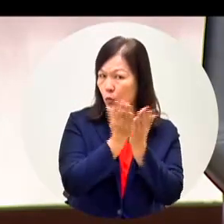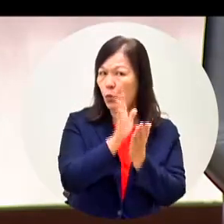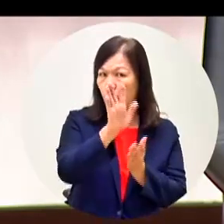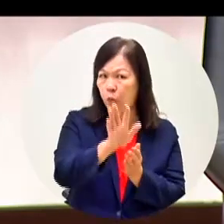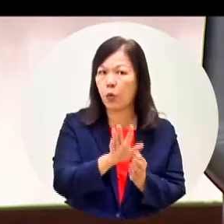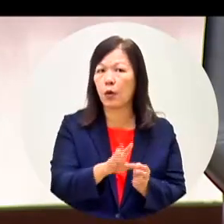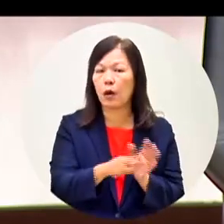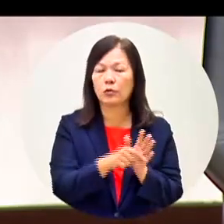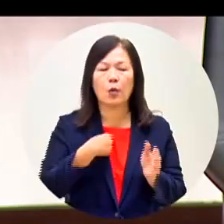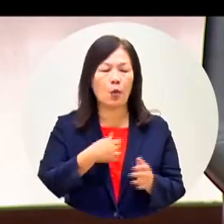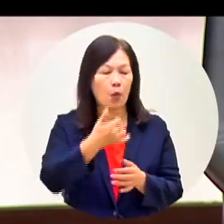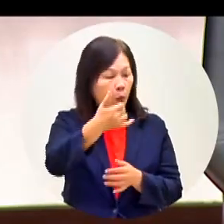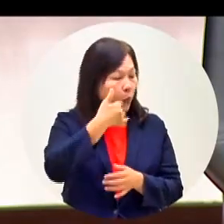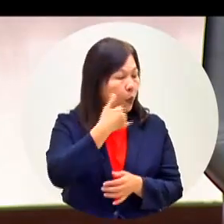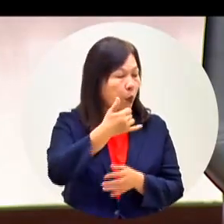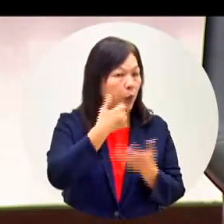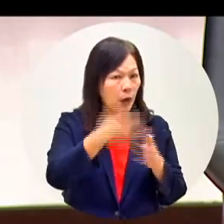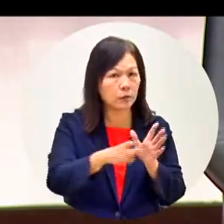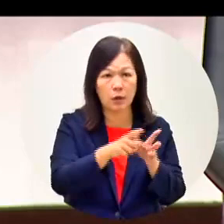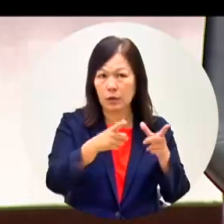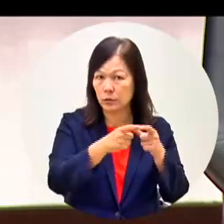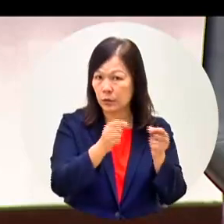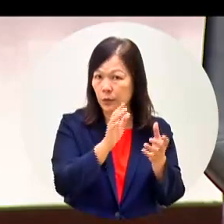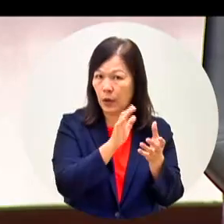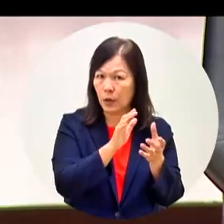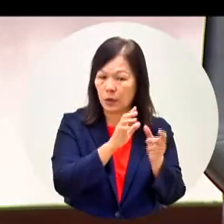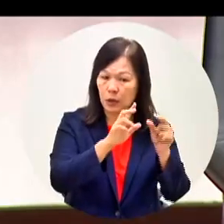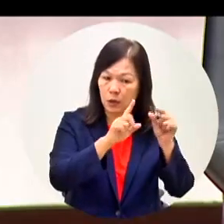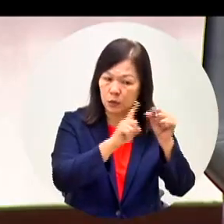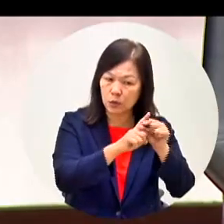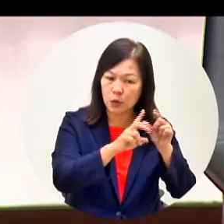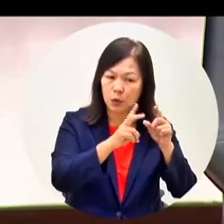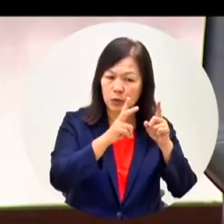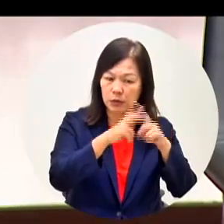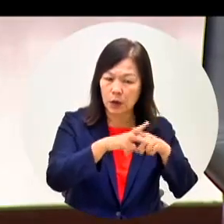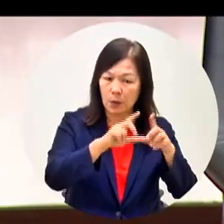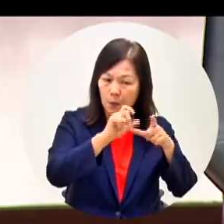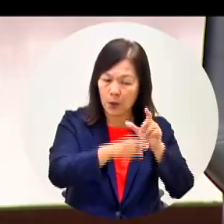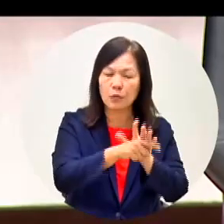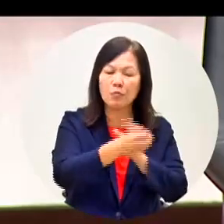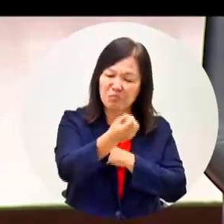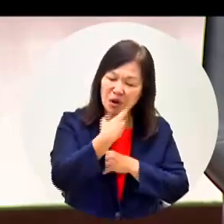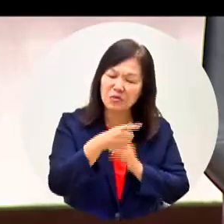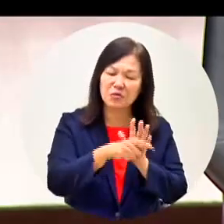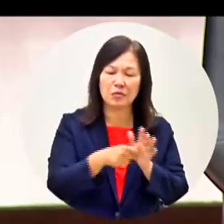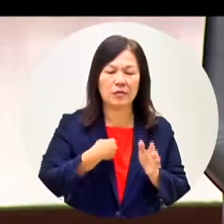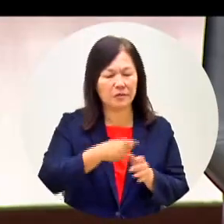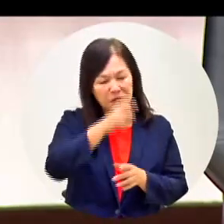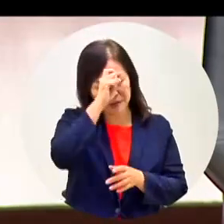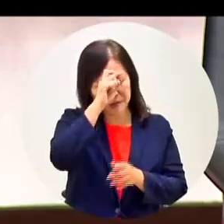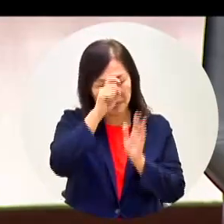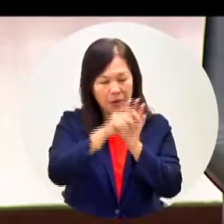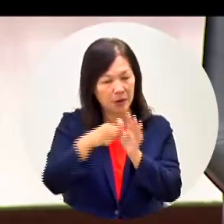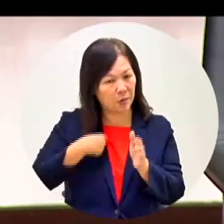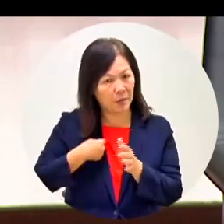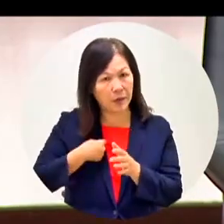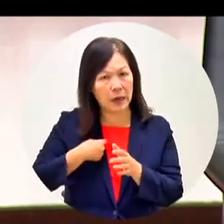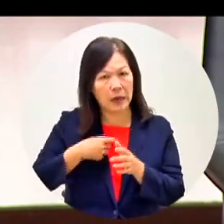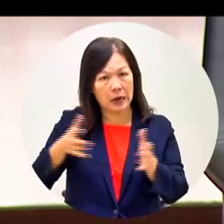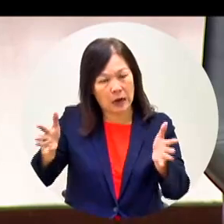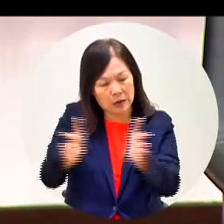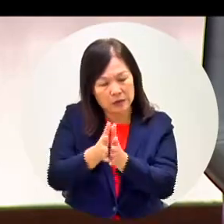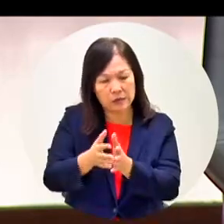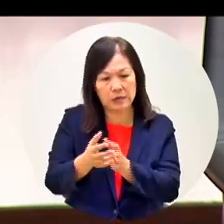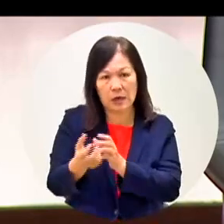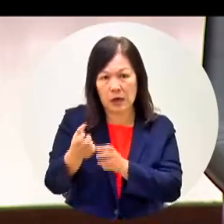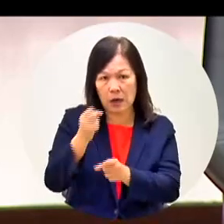日本的中小企业，居然跟本席这边表达说，希望跟我们这边加强合作交流。所